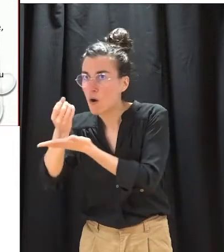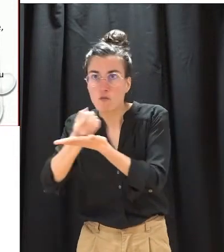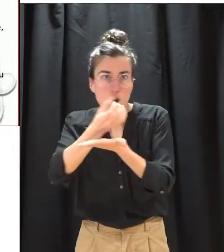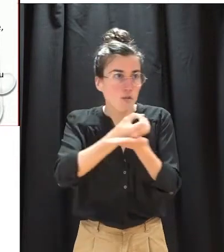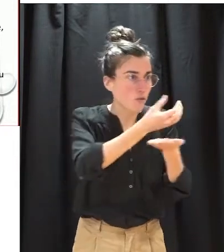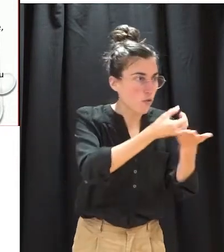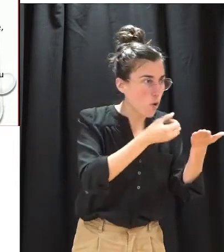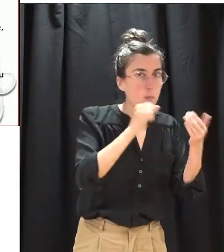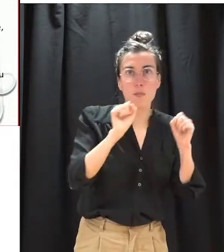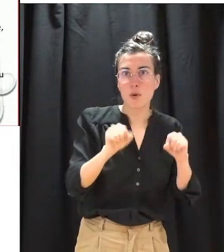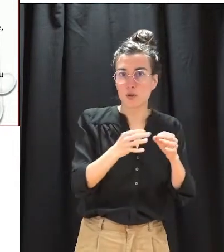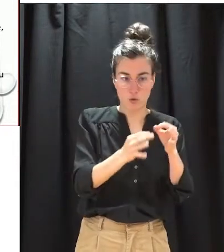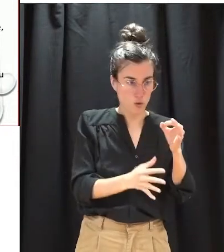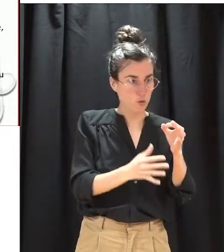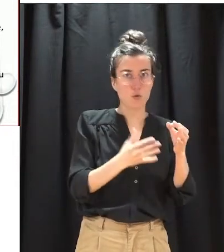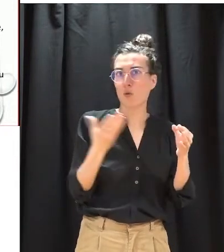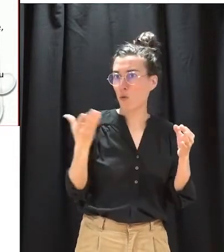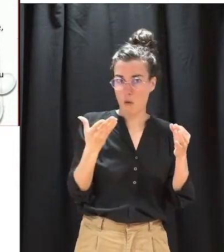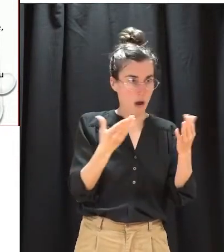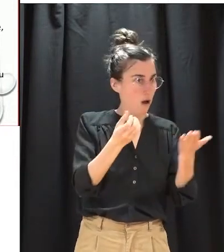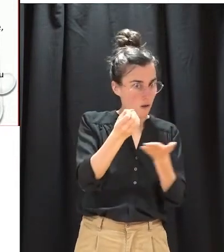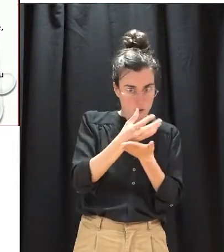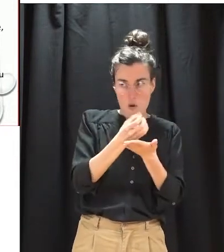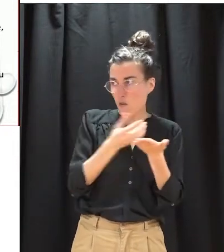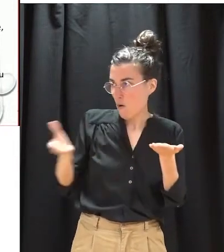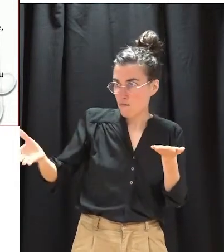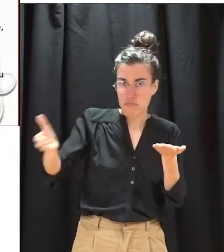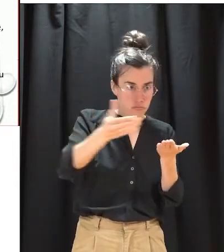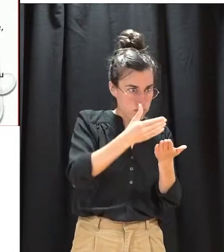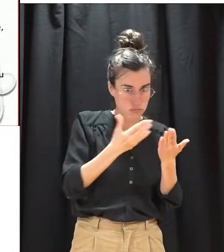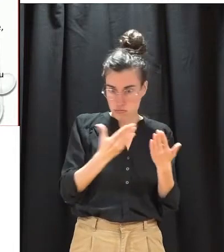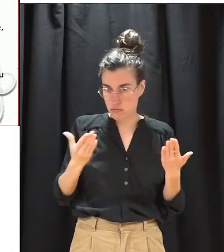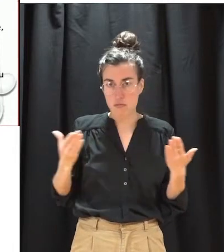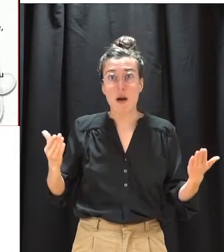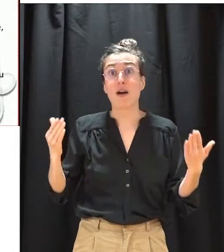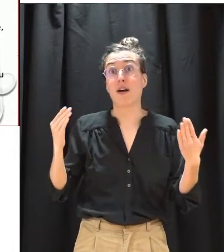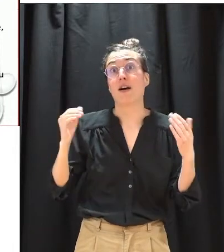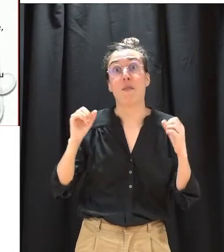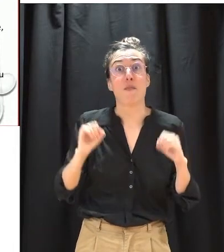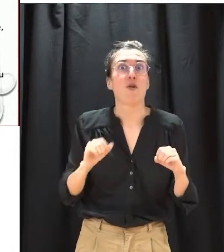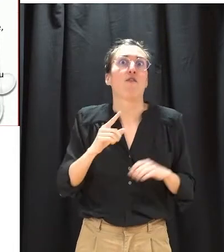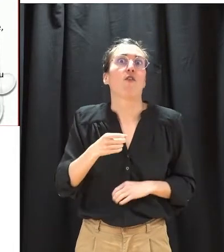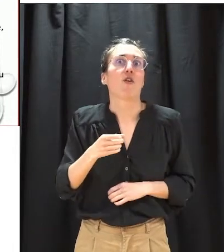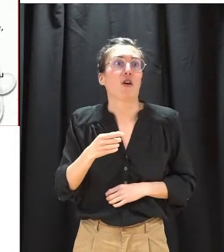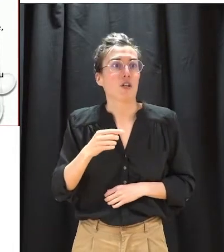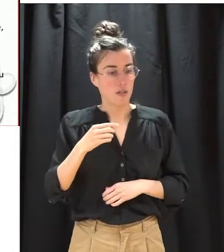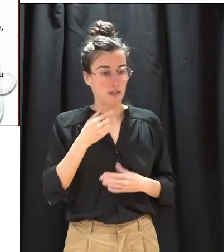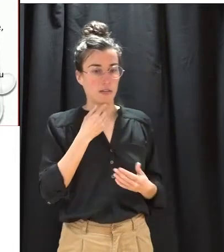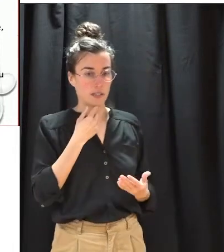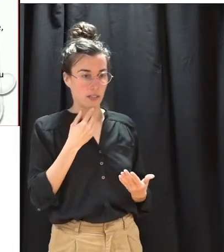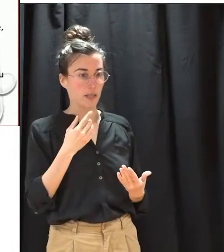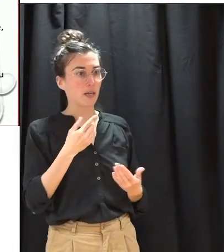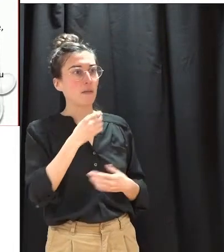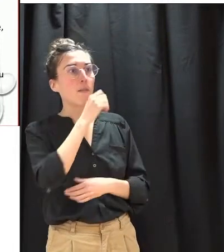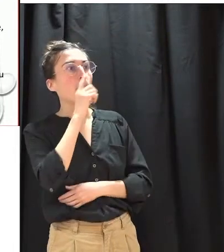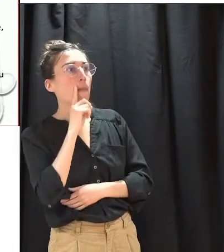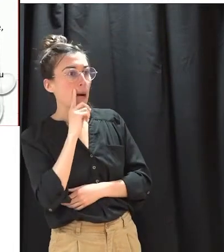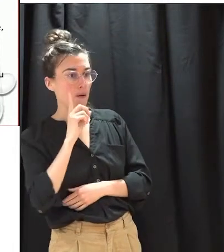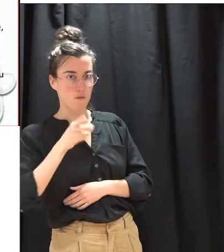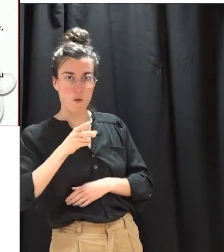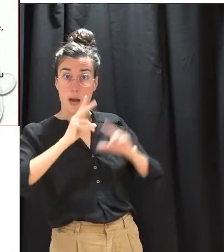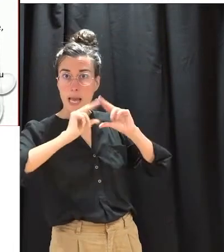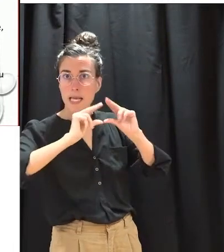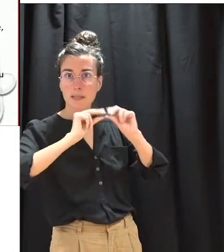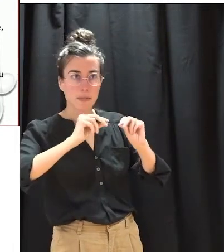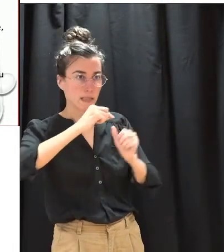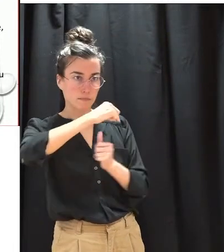lorsqu'on découvre la surdité de son enfant. Donc il est recommandé en général d'expliquer toutes les différentes données techniques